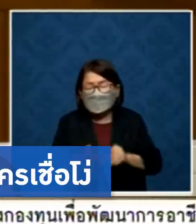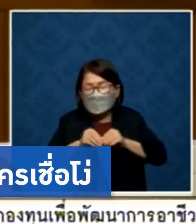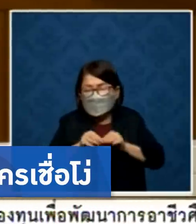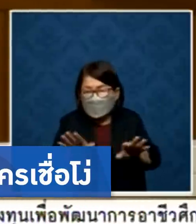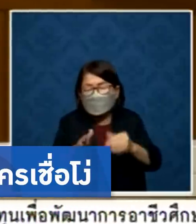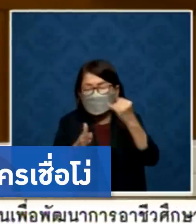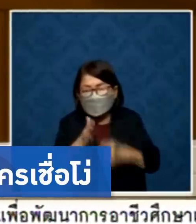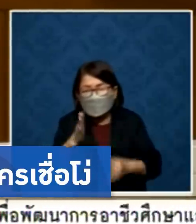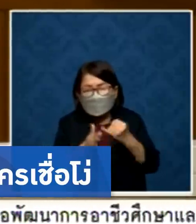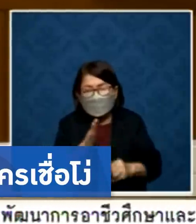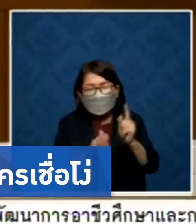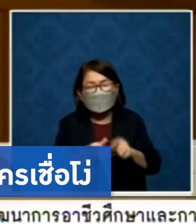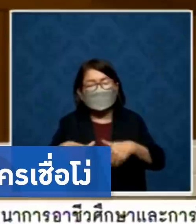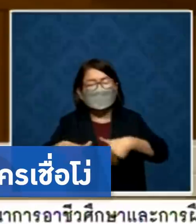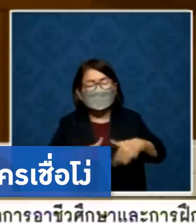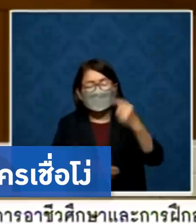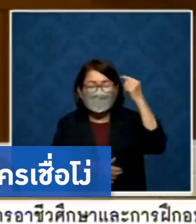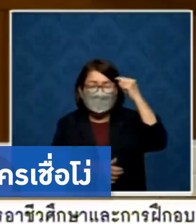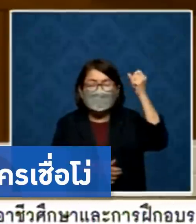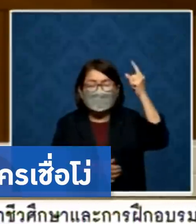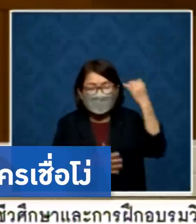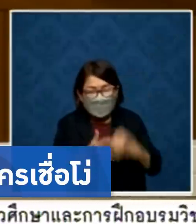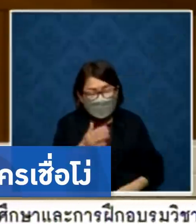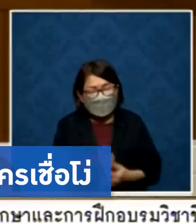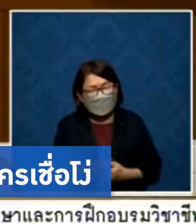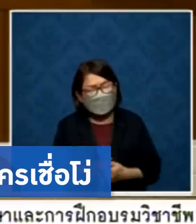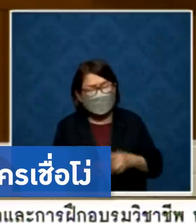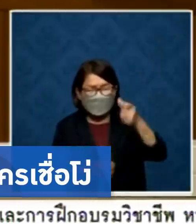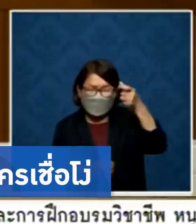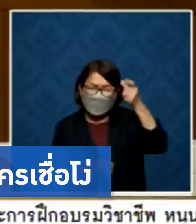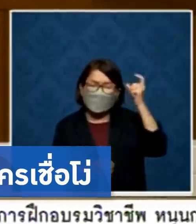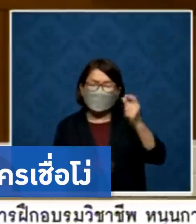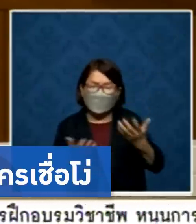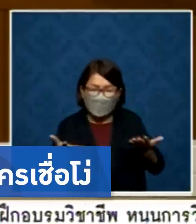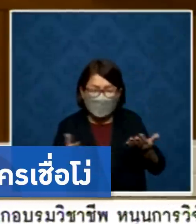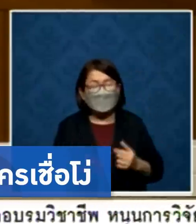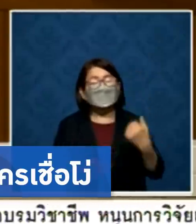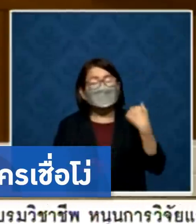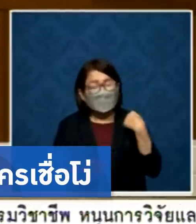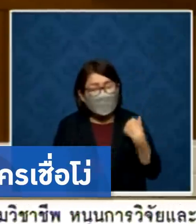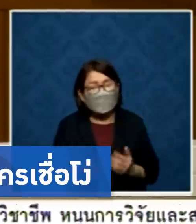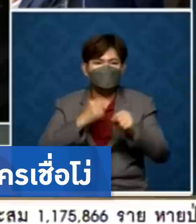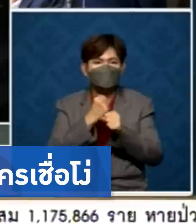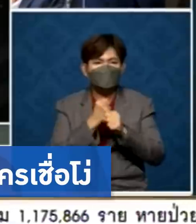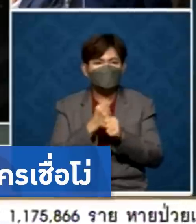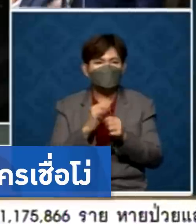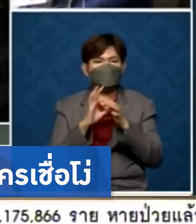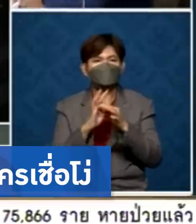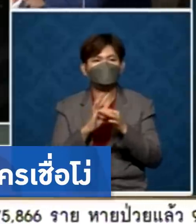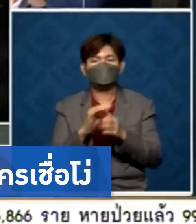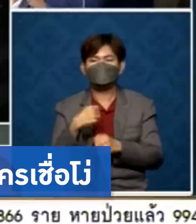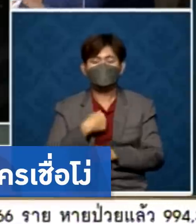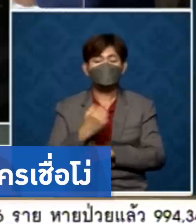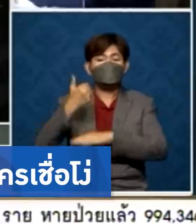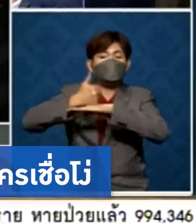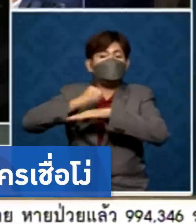จะยังคงเชื่อเรื่องของส่วนต่างว่าน่าจะมีนอกมีในเช่นเดียวกับเรื่องของพรรคก้าวไกลนะครับส.ณัชชาออกมาเปิด